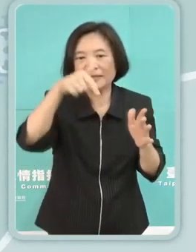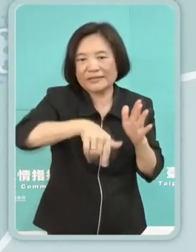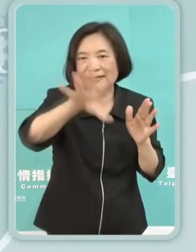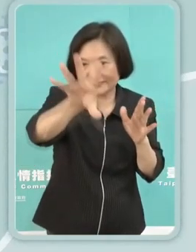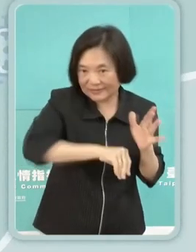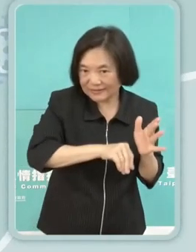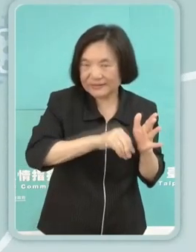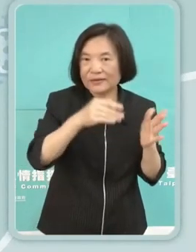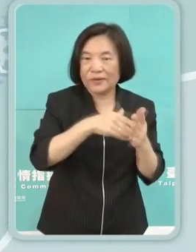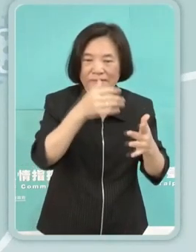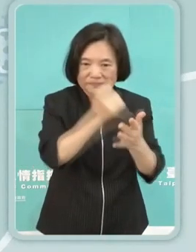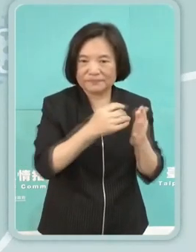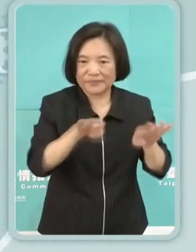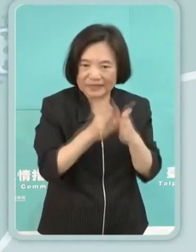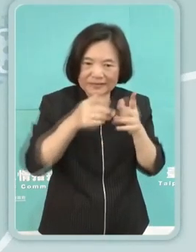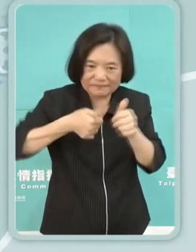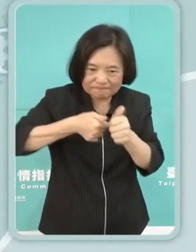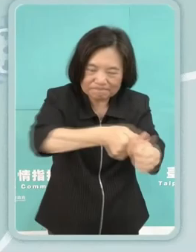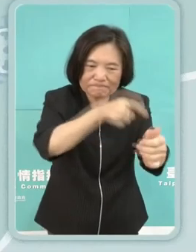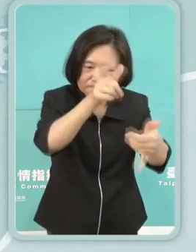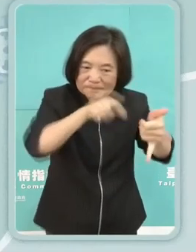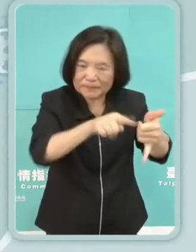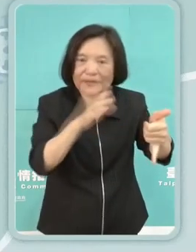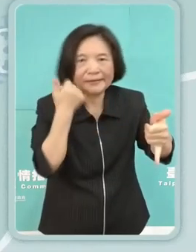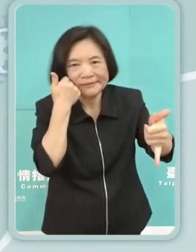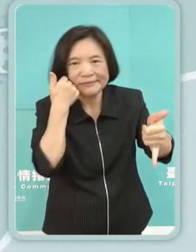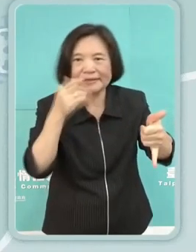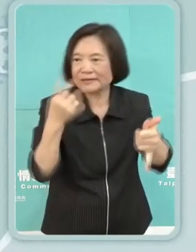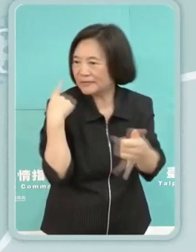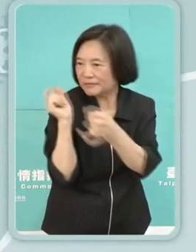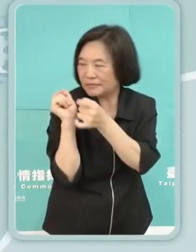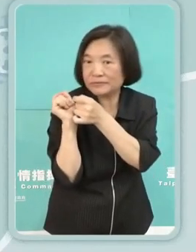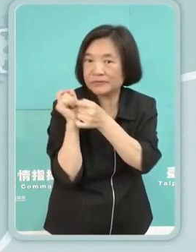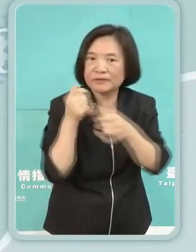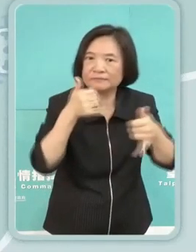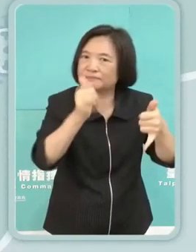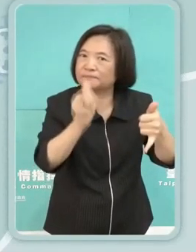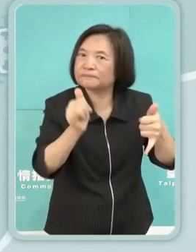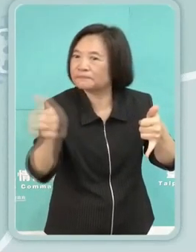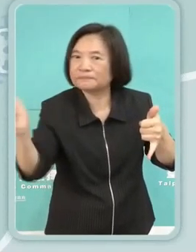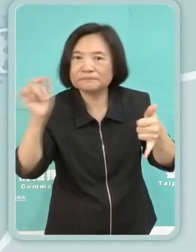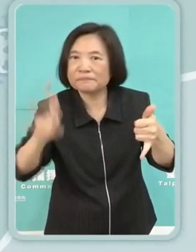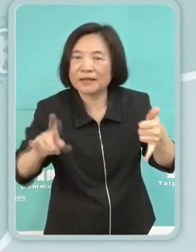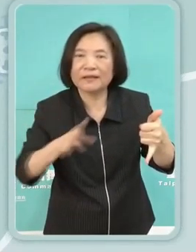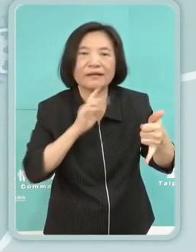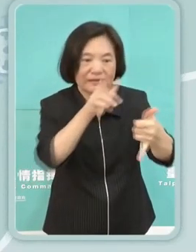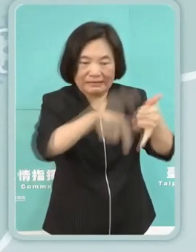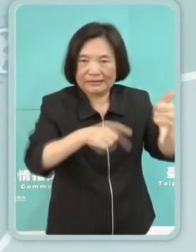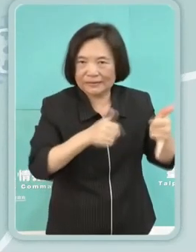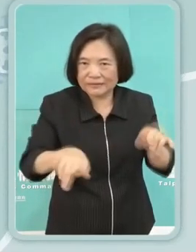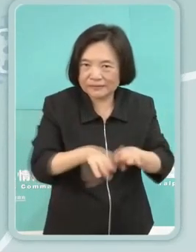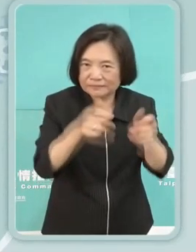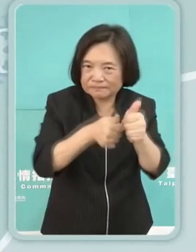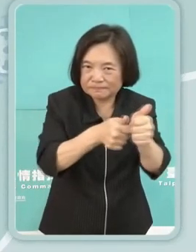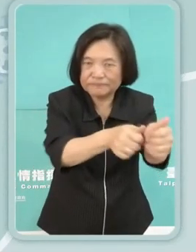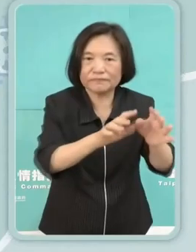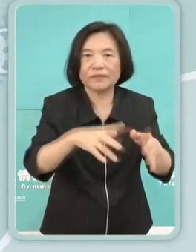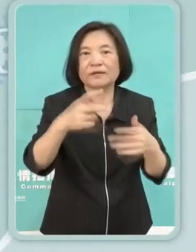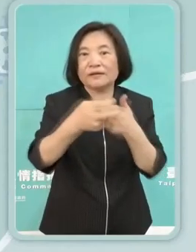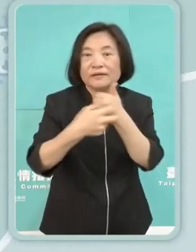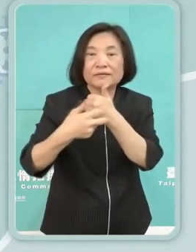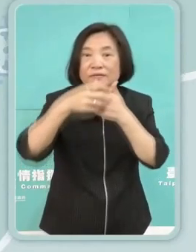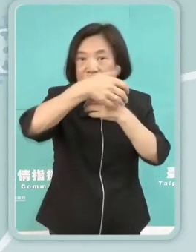启动所谓的疫调作业。启动疫调作业有两块，一块是到我们台北市政府卫生局的疾管科、疾病管